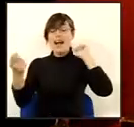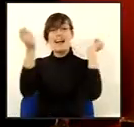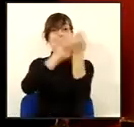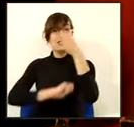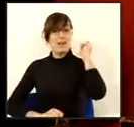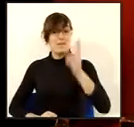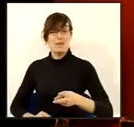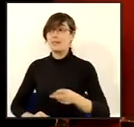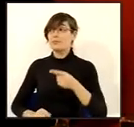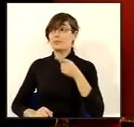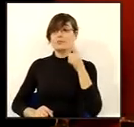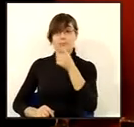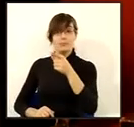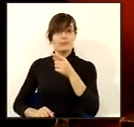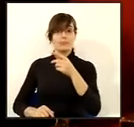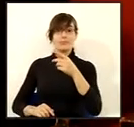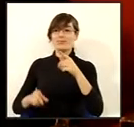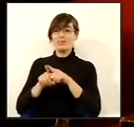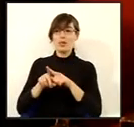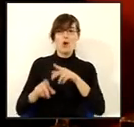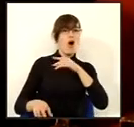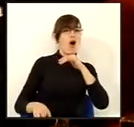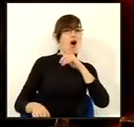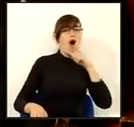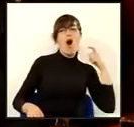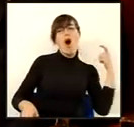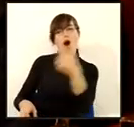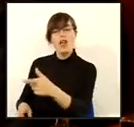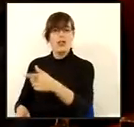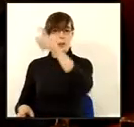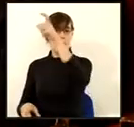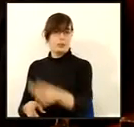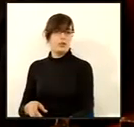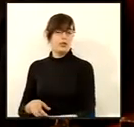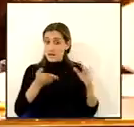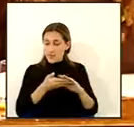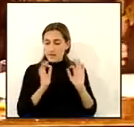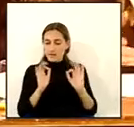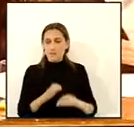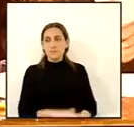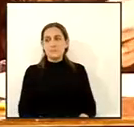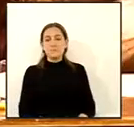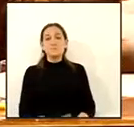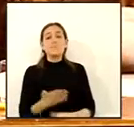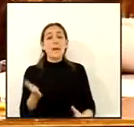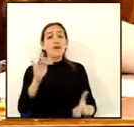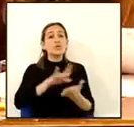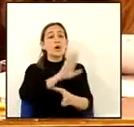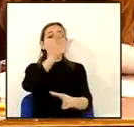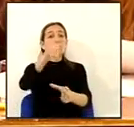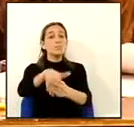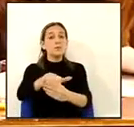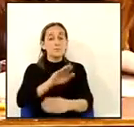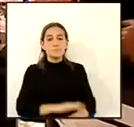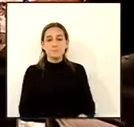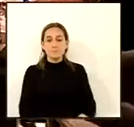aquí, és simplement demostrar un odi cap a aquesta persona. Moltes gràcies. Doncs passem a votació.